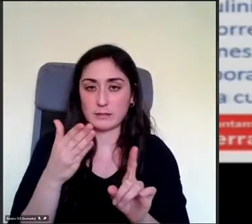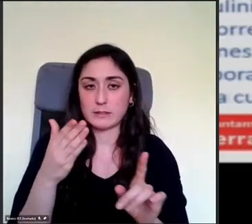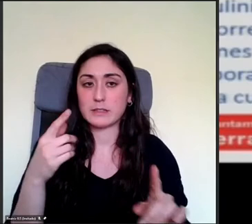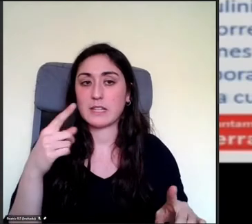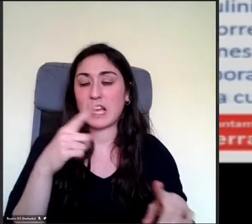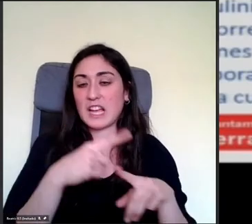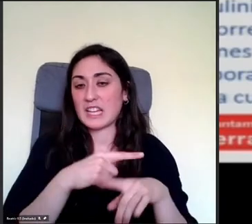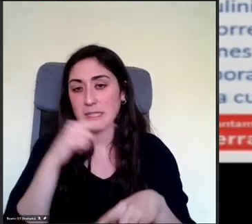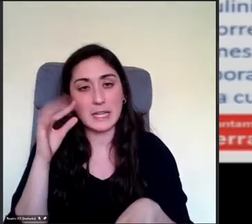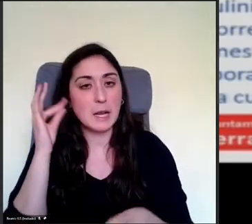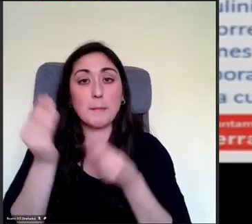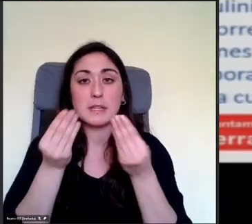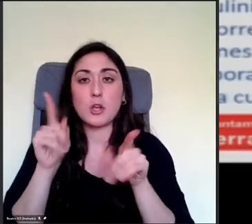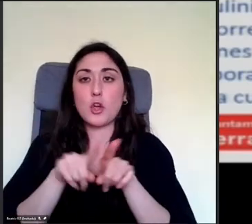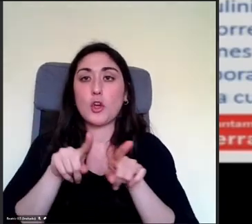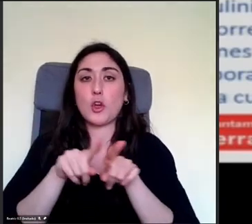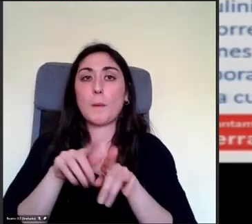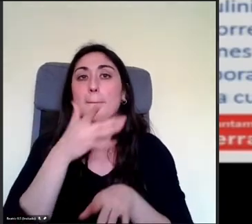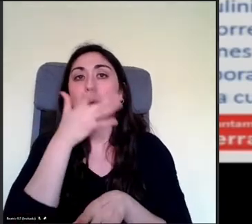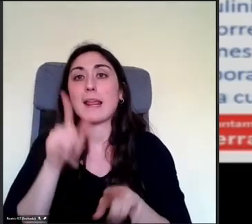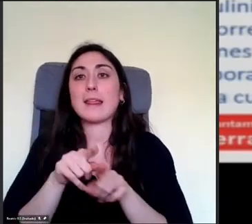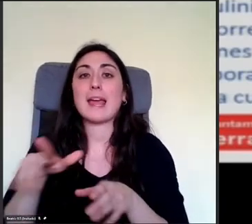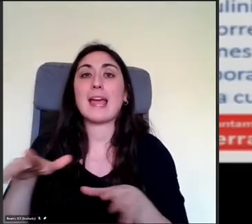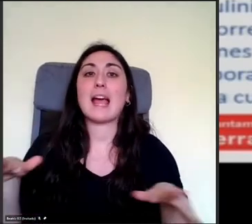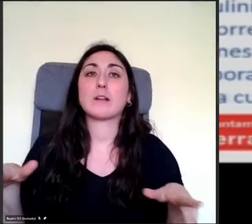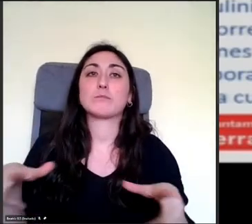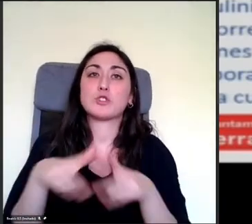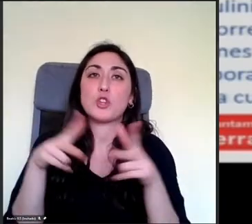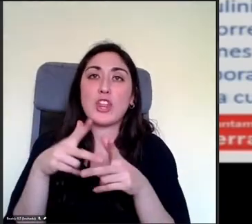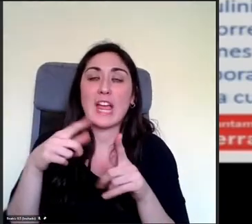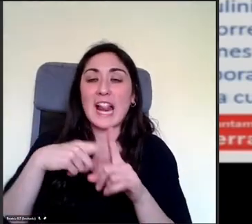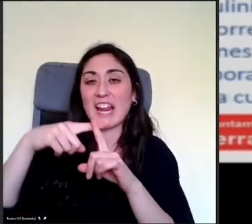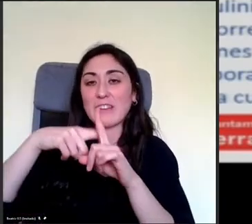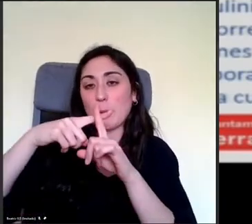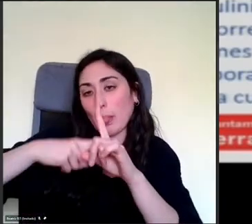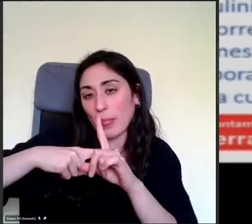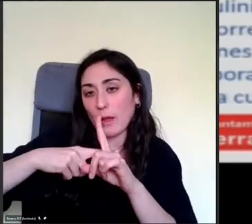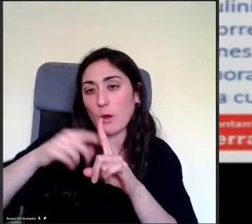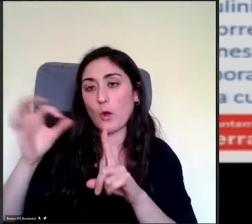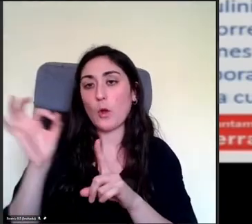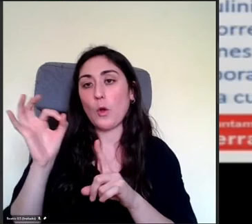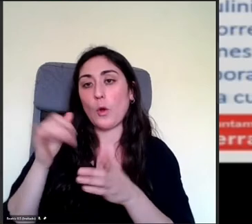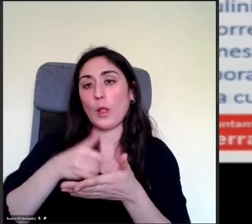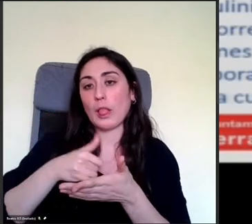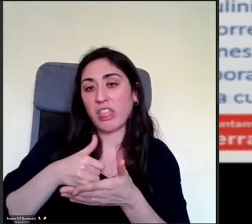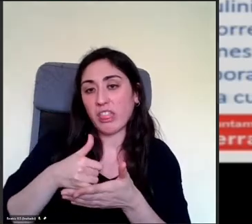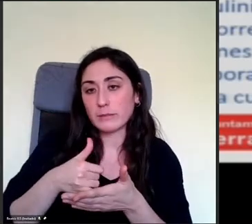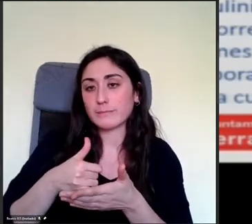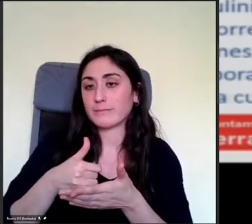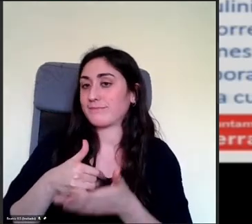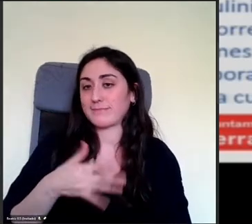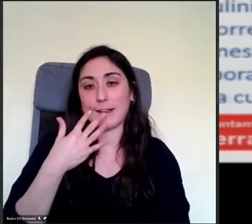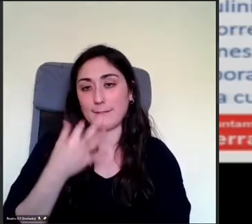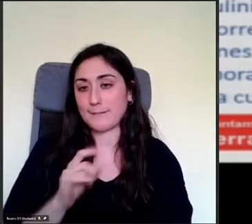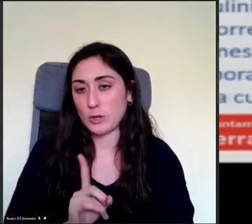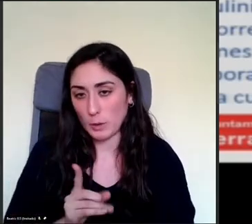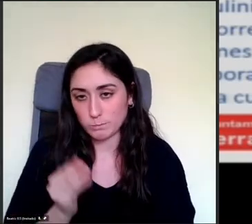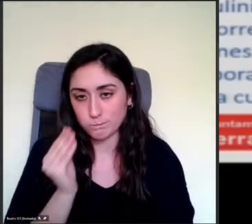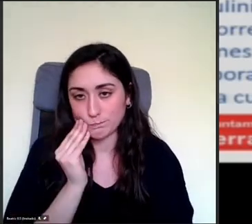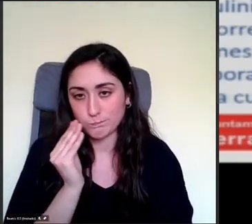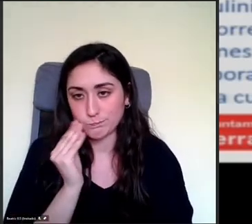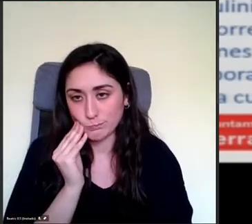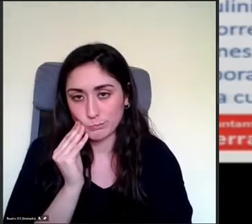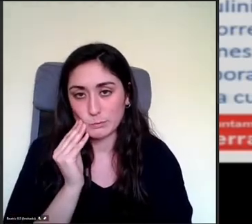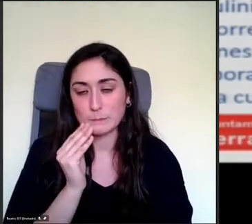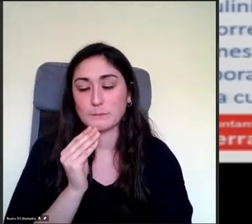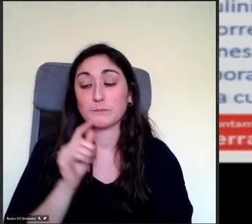de la societat no és real, Al matí, a la conferència inaugural, el